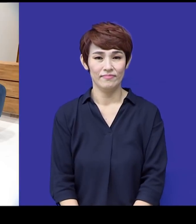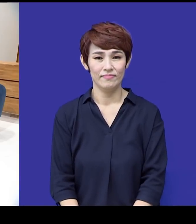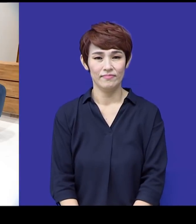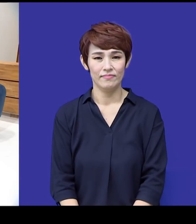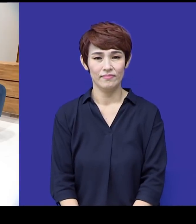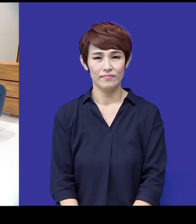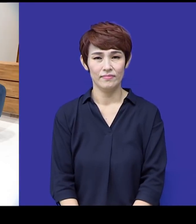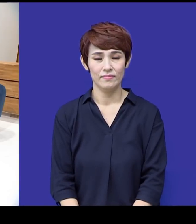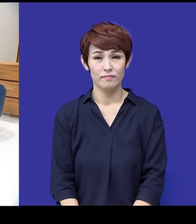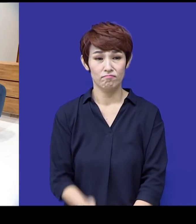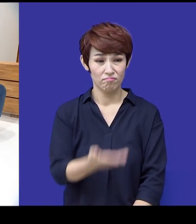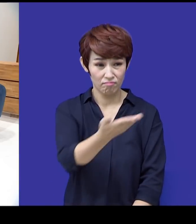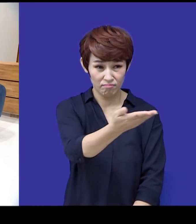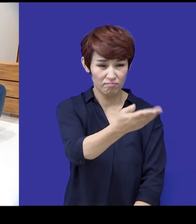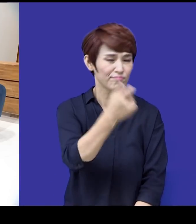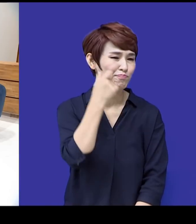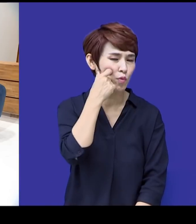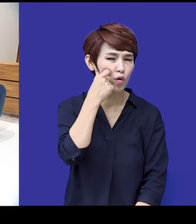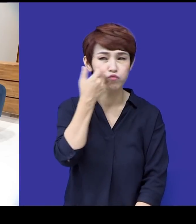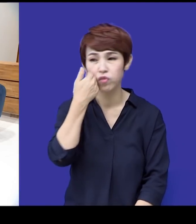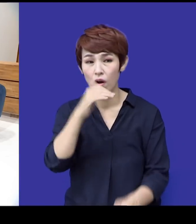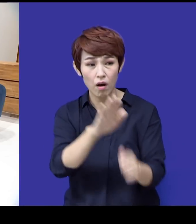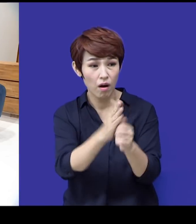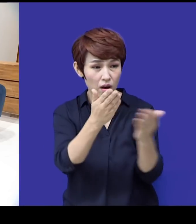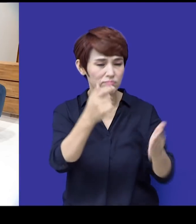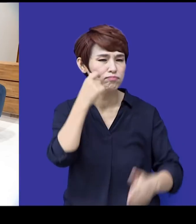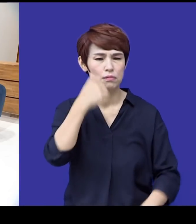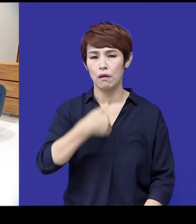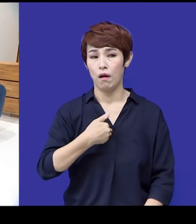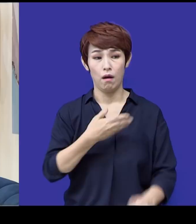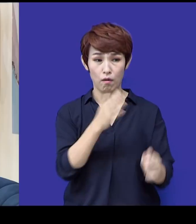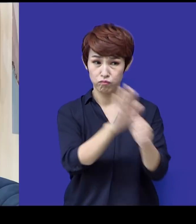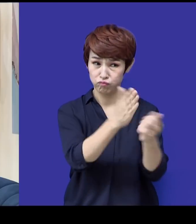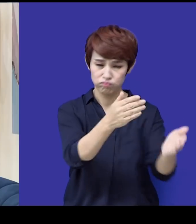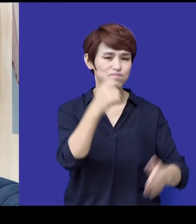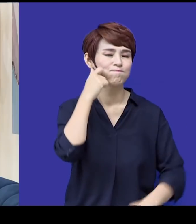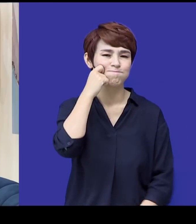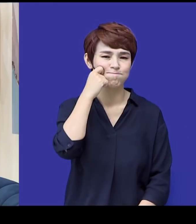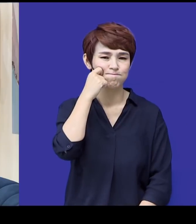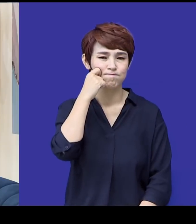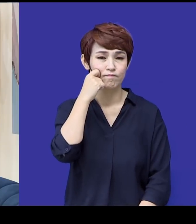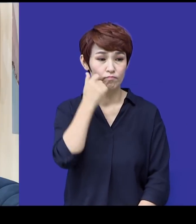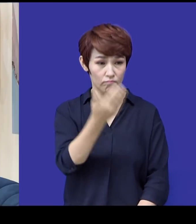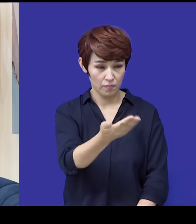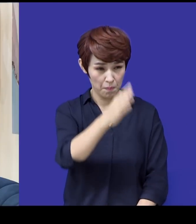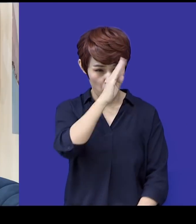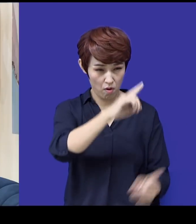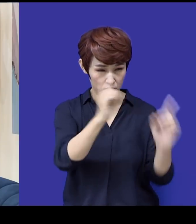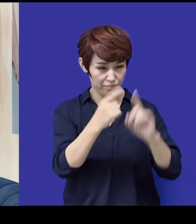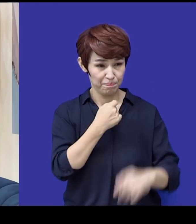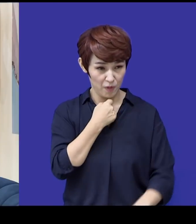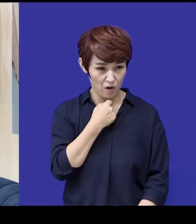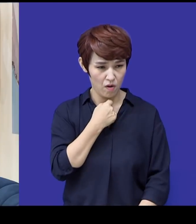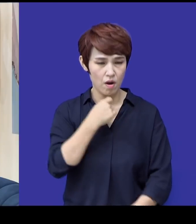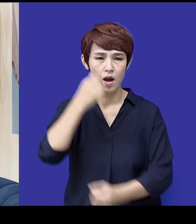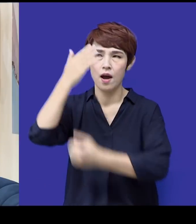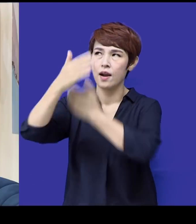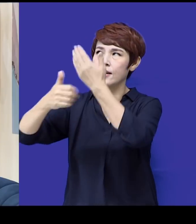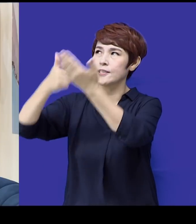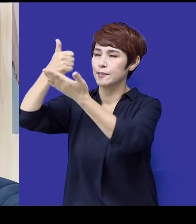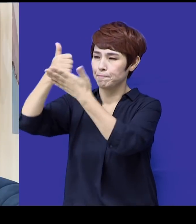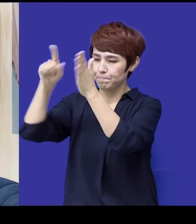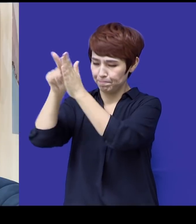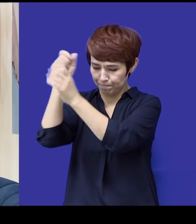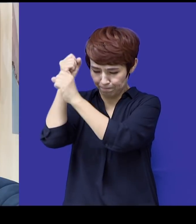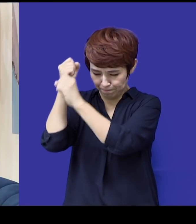그건 못한다. 당신도 못하고 옆에 사람도 나도 못한다. 그 본인이 나으려면은 본인이 하나님 앞에